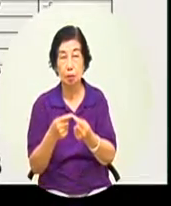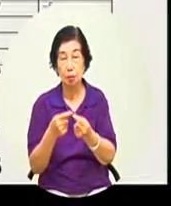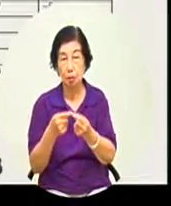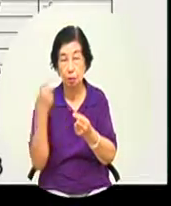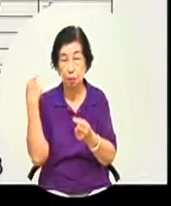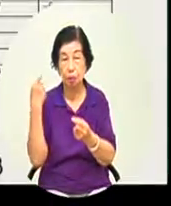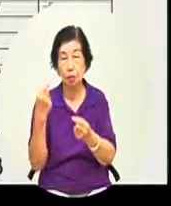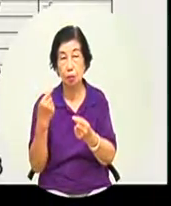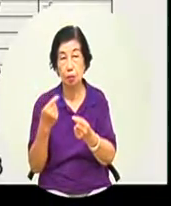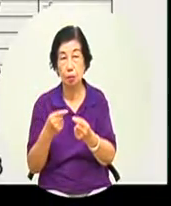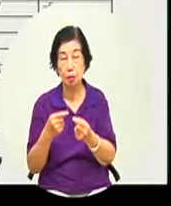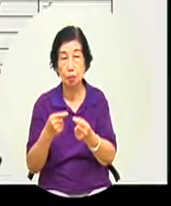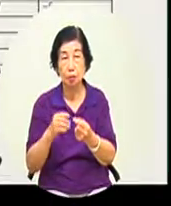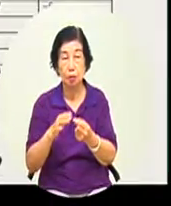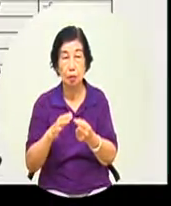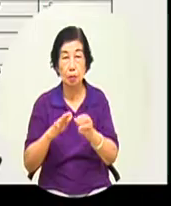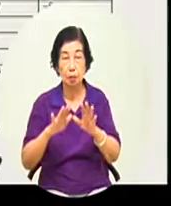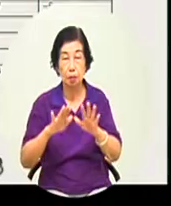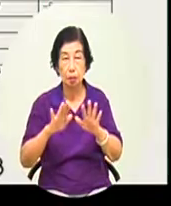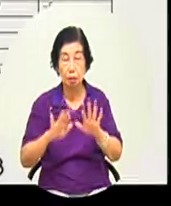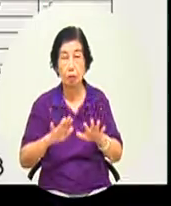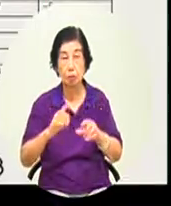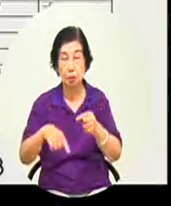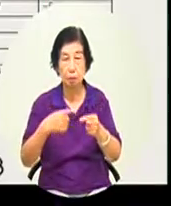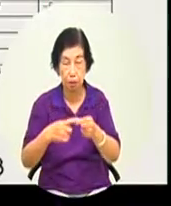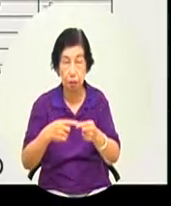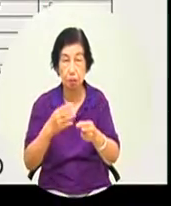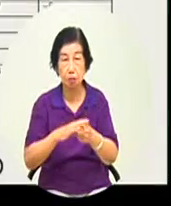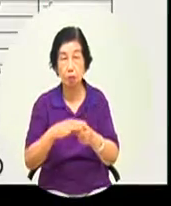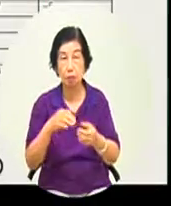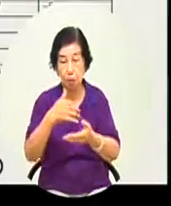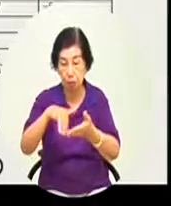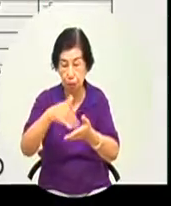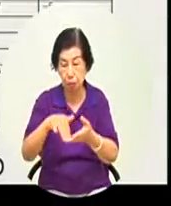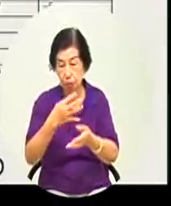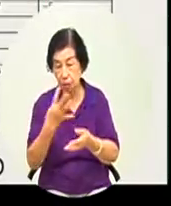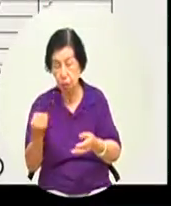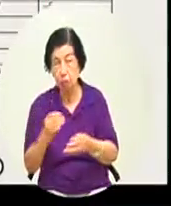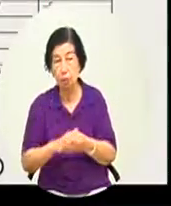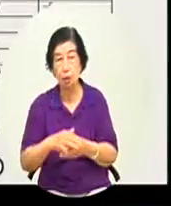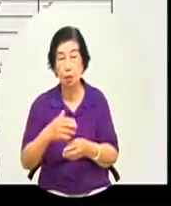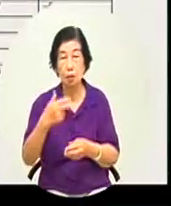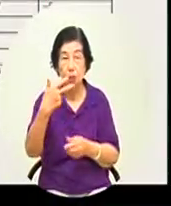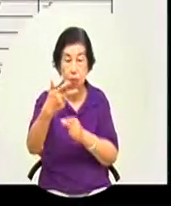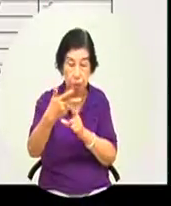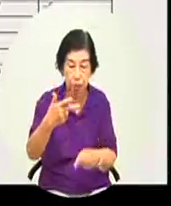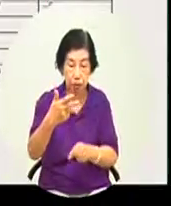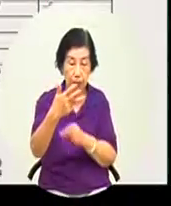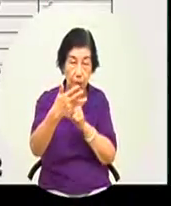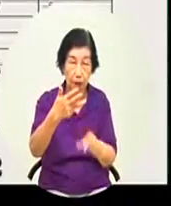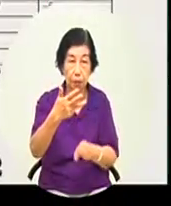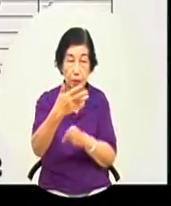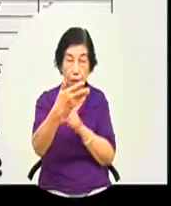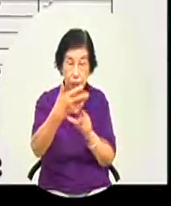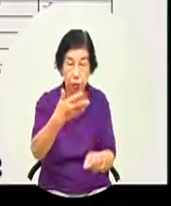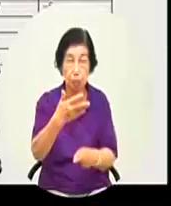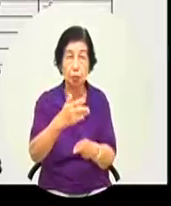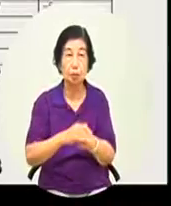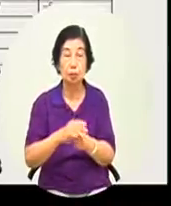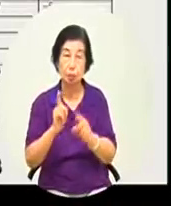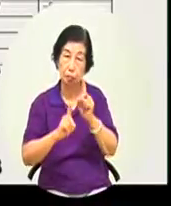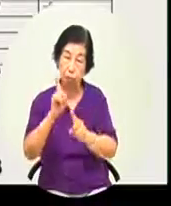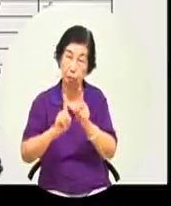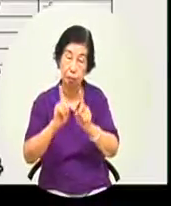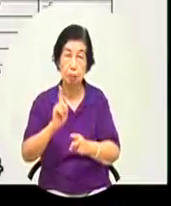今年的所有的数据哈，七月跟从七月、八月、九月来做比较，咱都会当看出来。光是